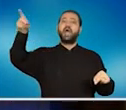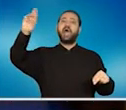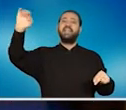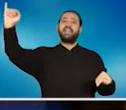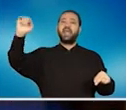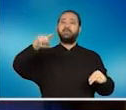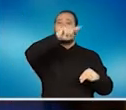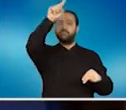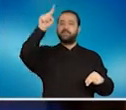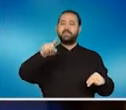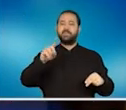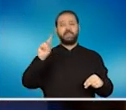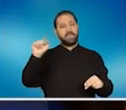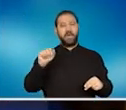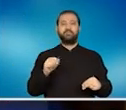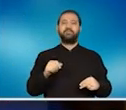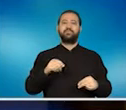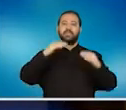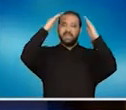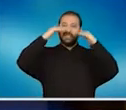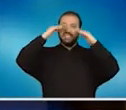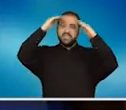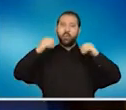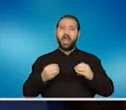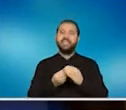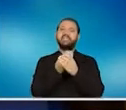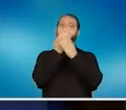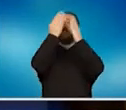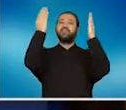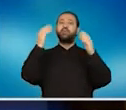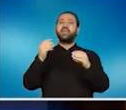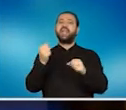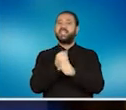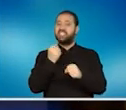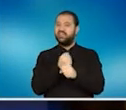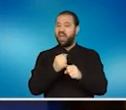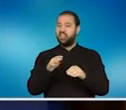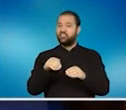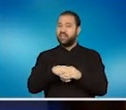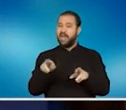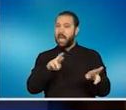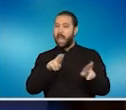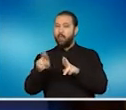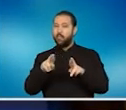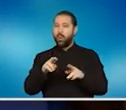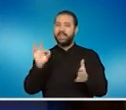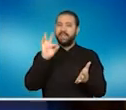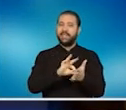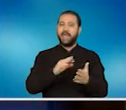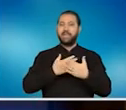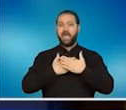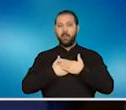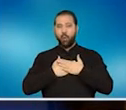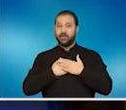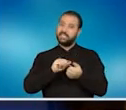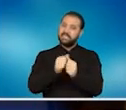Stabilirea datei de prăznuire se face în funcție de data morții, a trecerii la cele